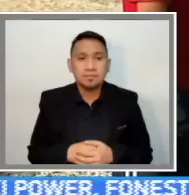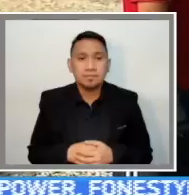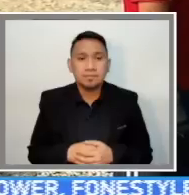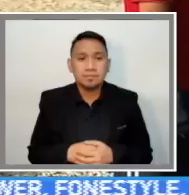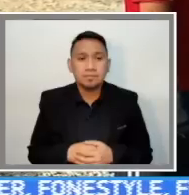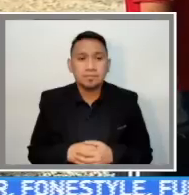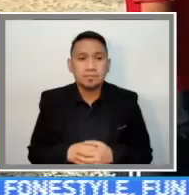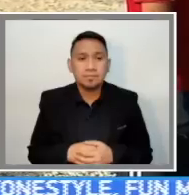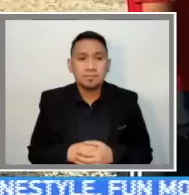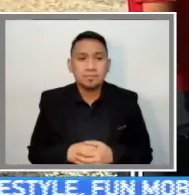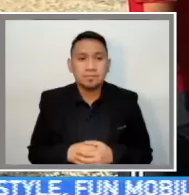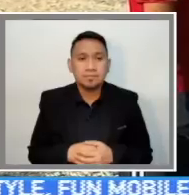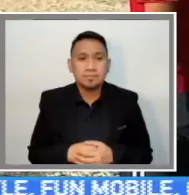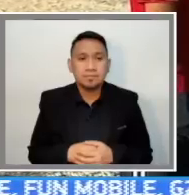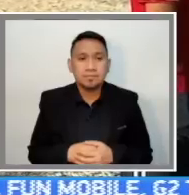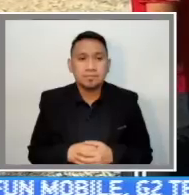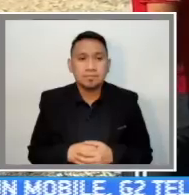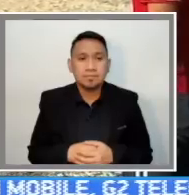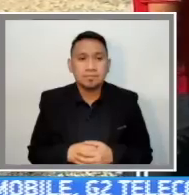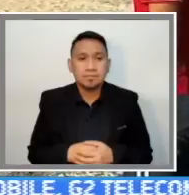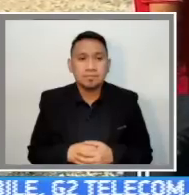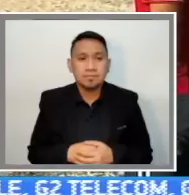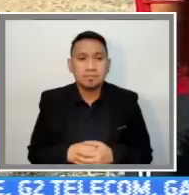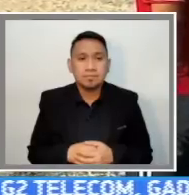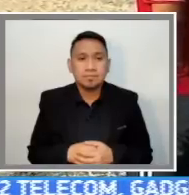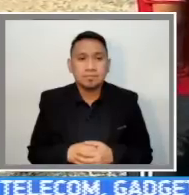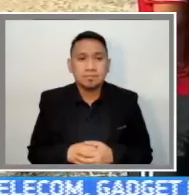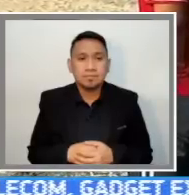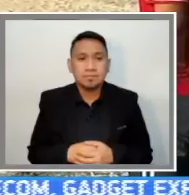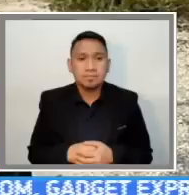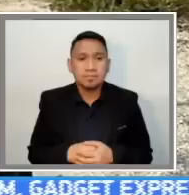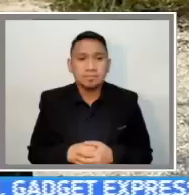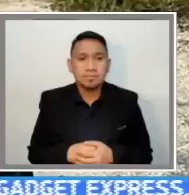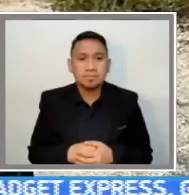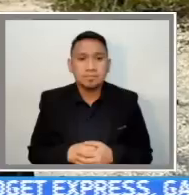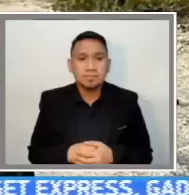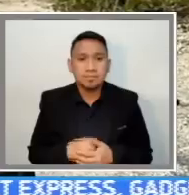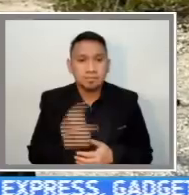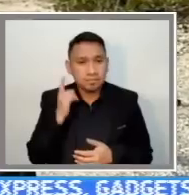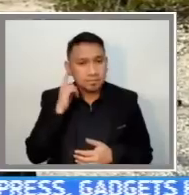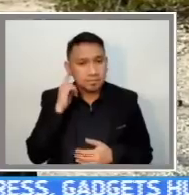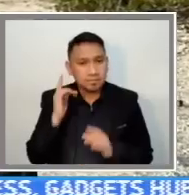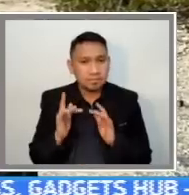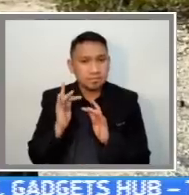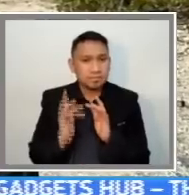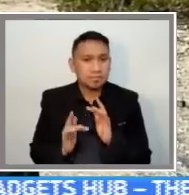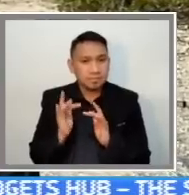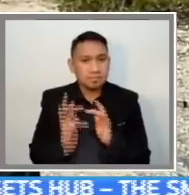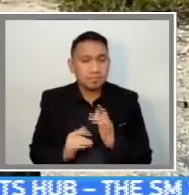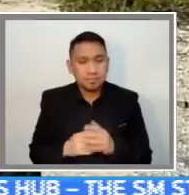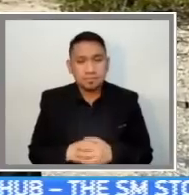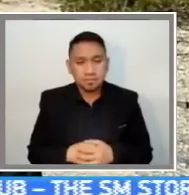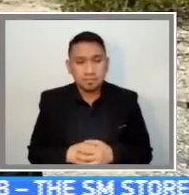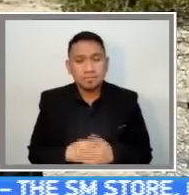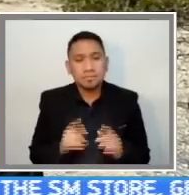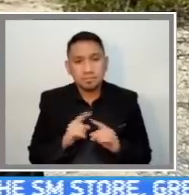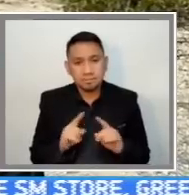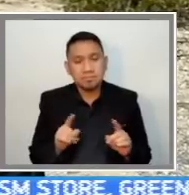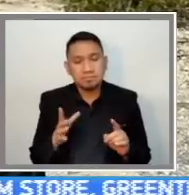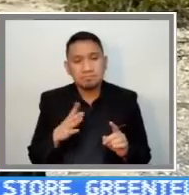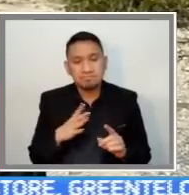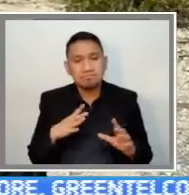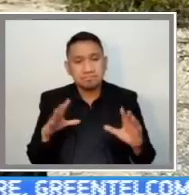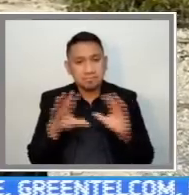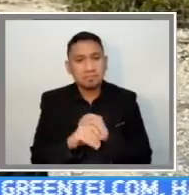something. Oh, Ginoong Nixon, no? Medyo nawawala na po kayo sa linya. Pero nakuha na namin po yung buod ng inyong